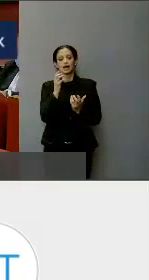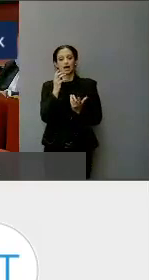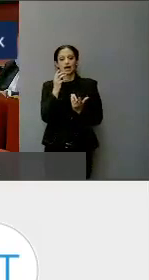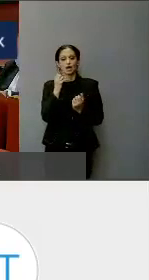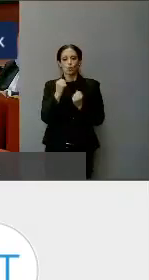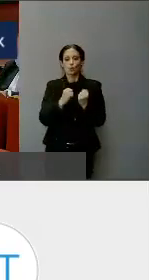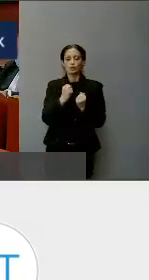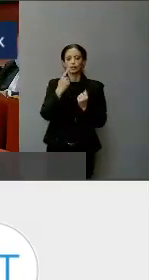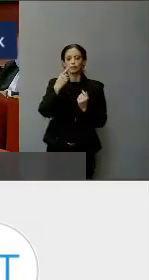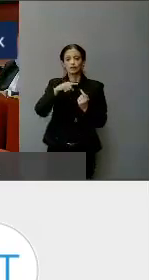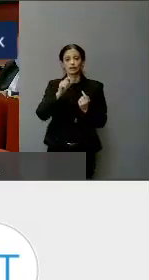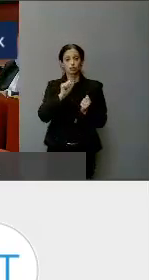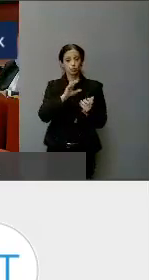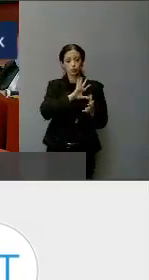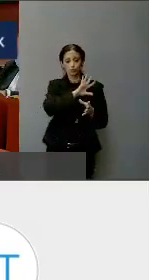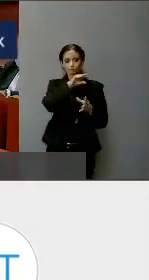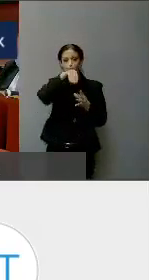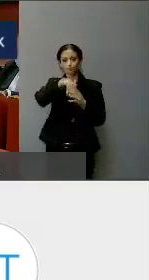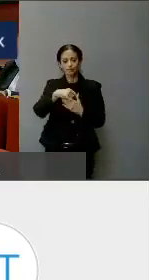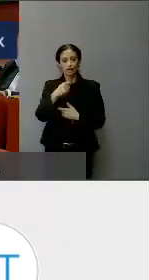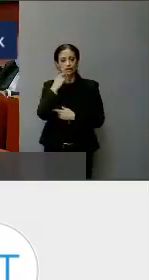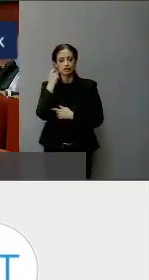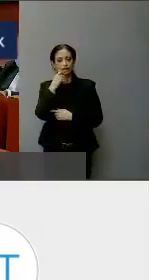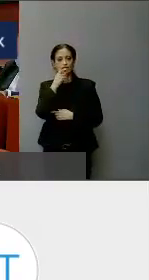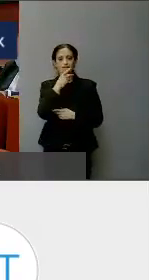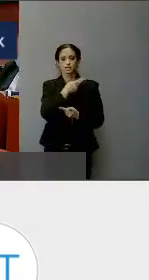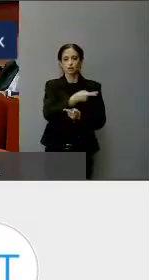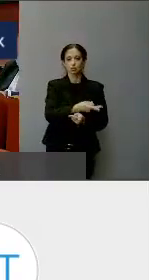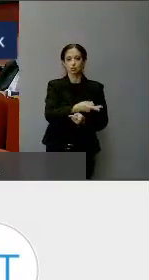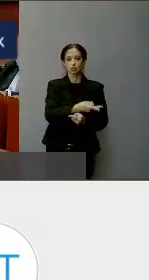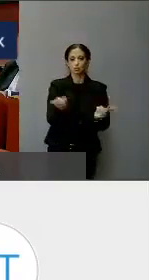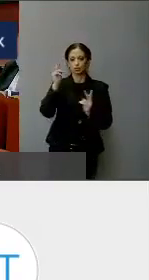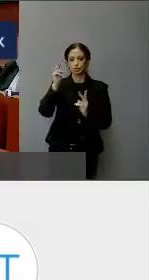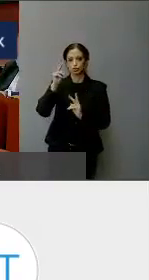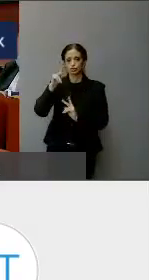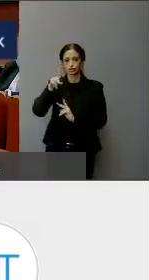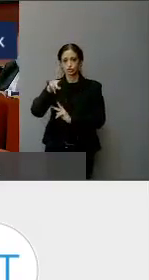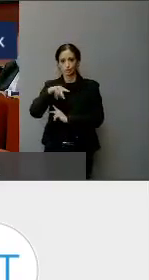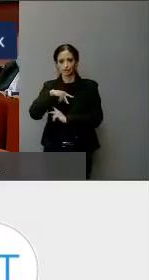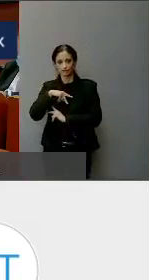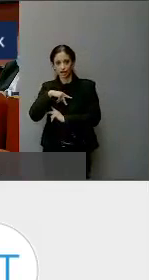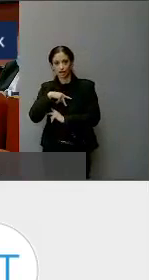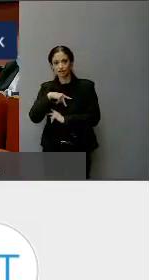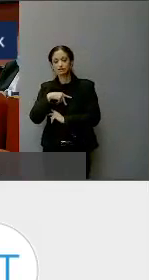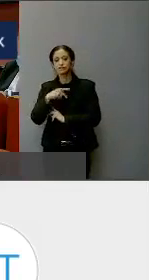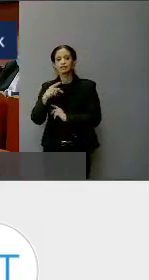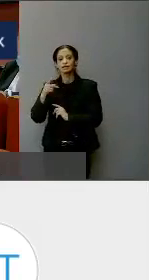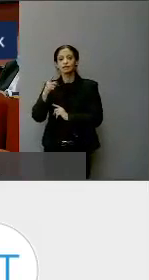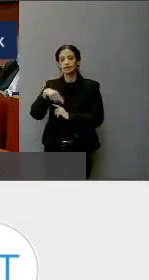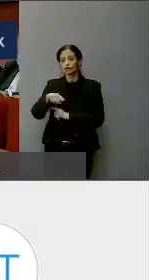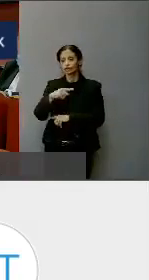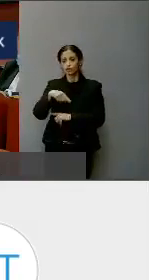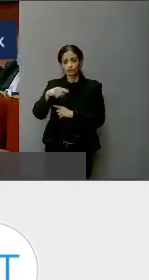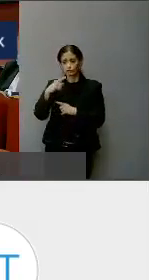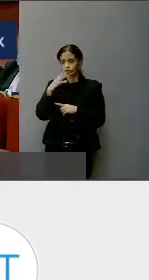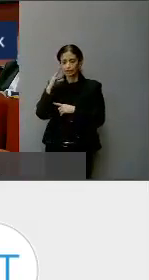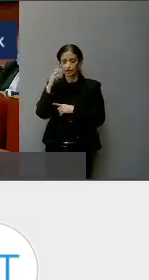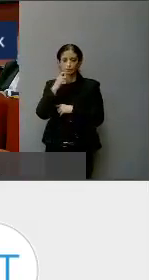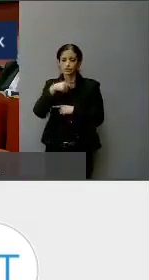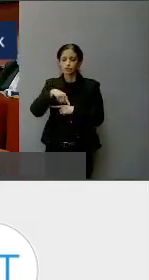vari interessi pubblici e privati di avere sempre comunque mente che noi siamo qua per tutelare l'interesse pubblico